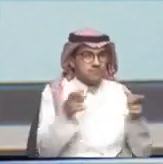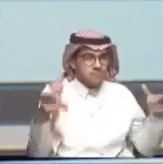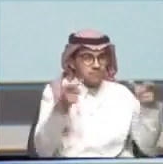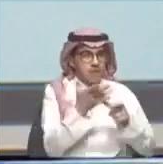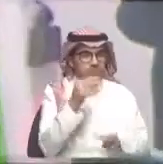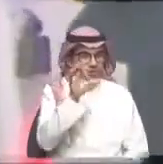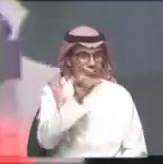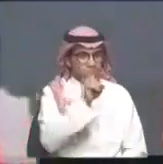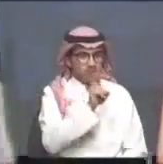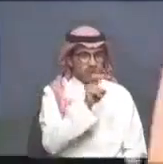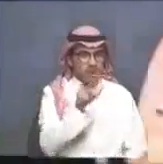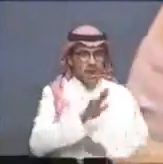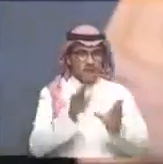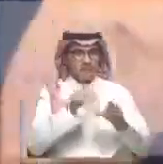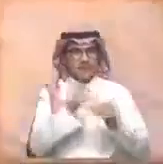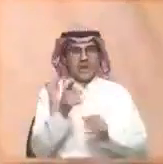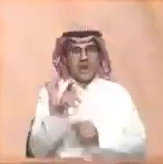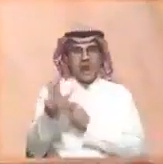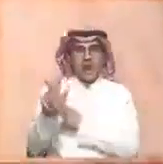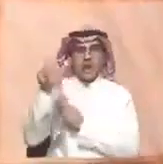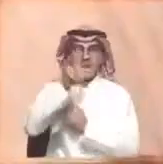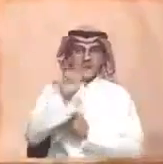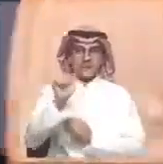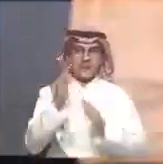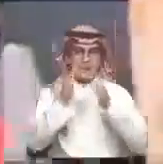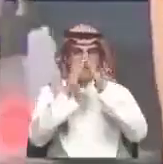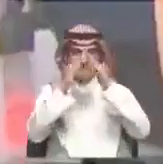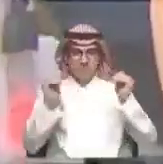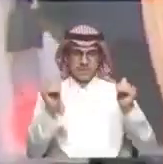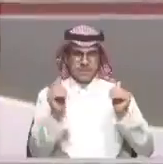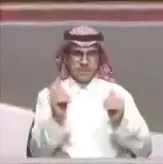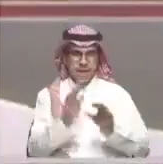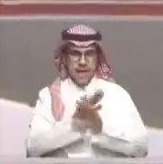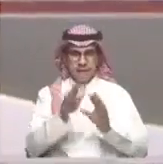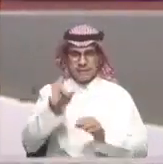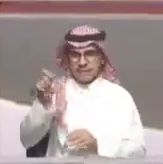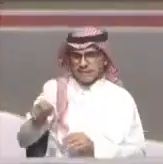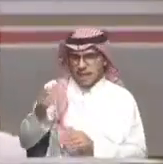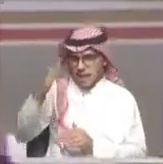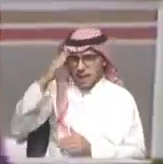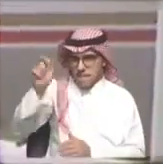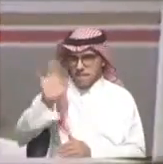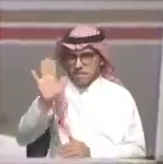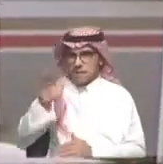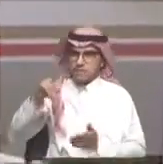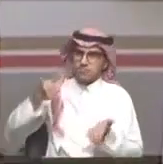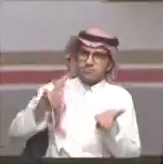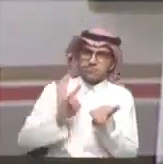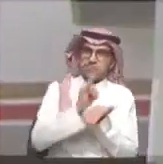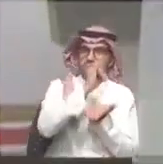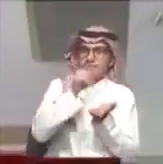واحد، حيث غادر فخامة الرئيس عبد الفتاح السيسي رئيس جمهورية مصر العربية والوفد المرافق له،